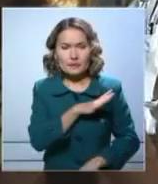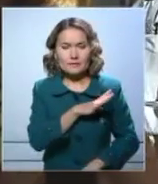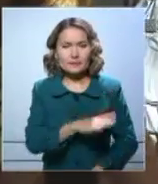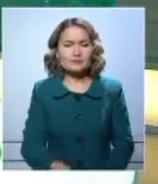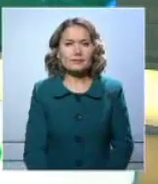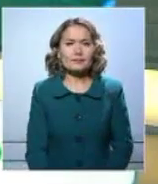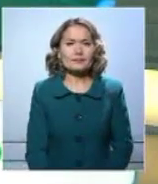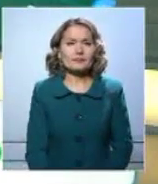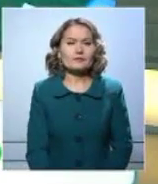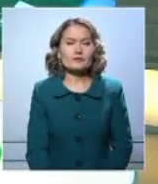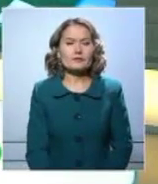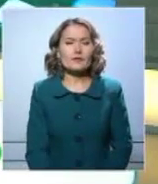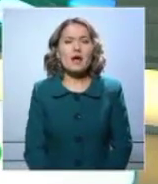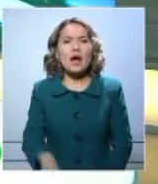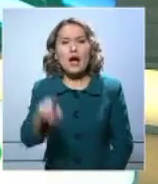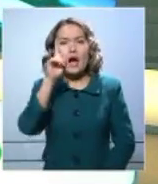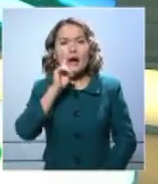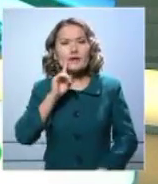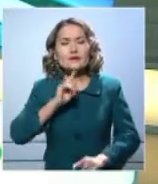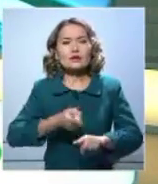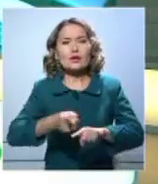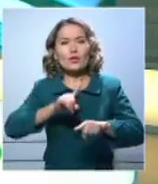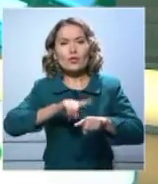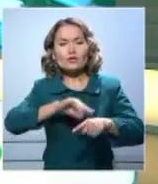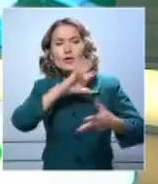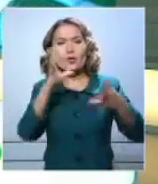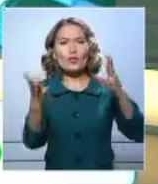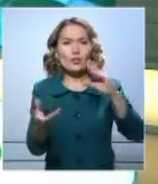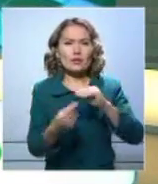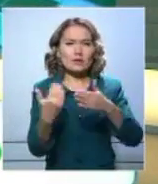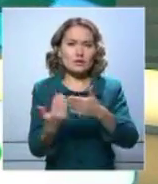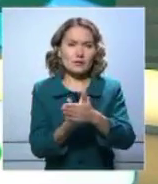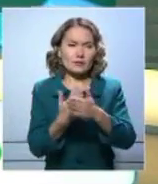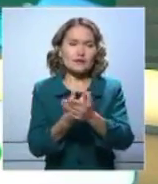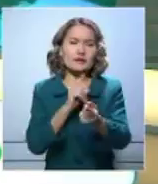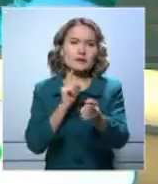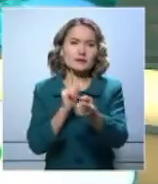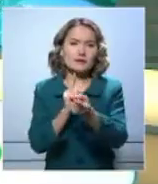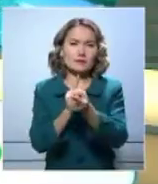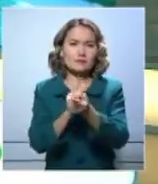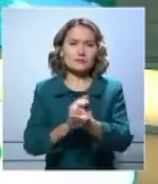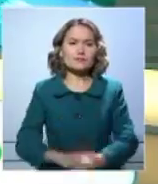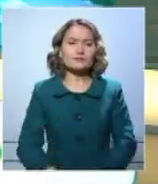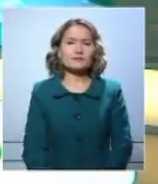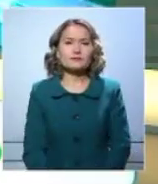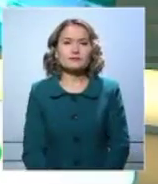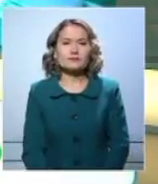Редакциямызға келіп түскен ақпараттар легі осындай болды. Арнамыздан алыстамаңыздар.